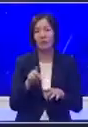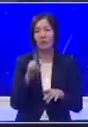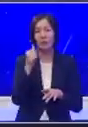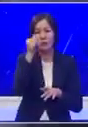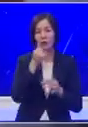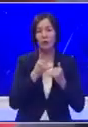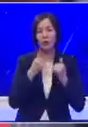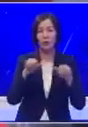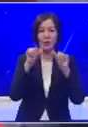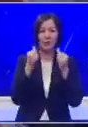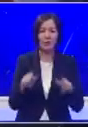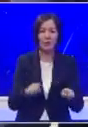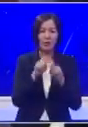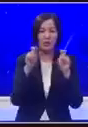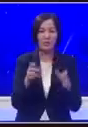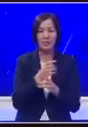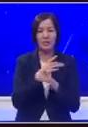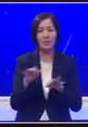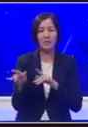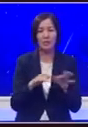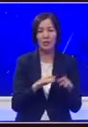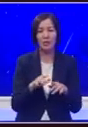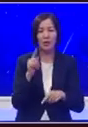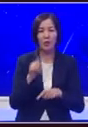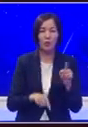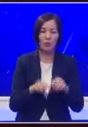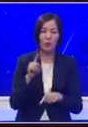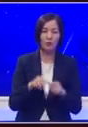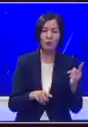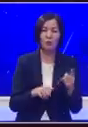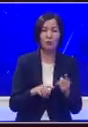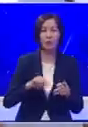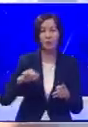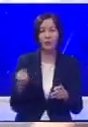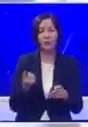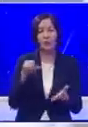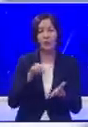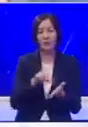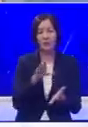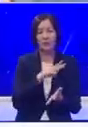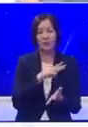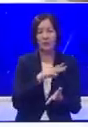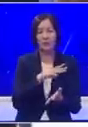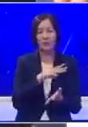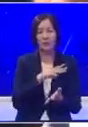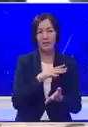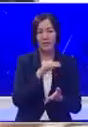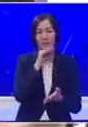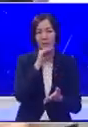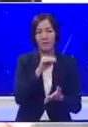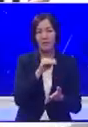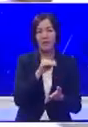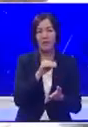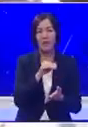жылдығына орай ескерткіш ашылды. Салтанатты шараға тұлғаның туған туысы, көзін көрген дос жарандары жиылды. Онда ғалымның еліне